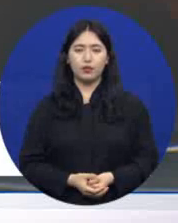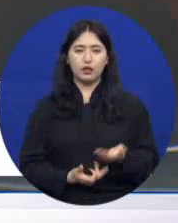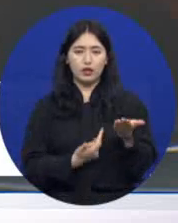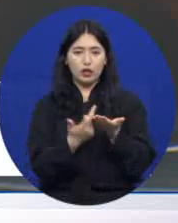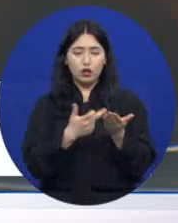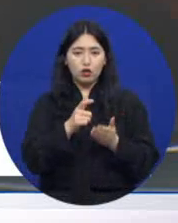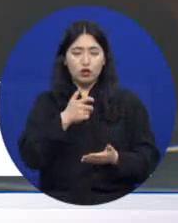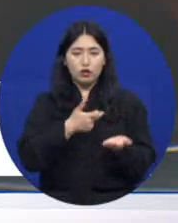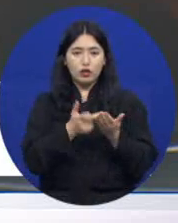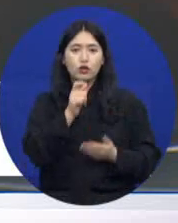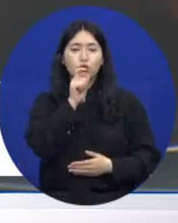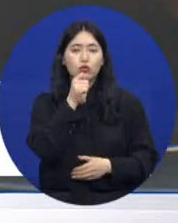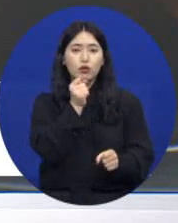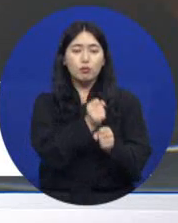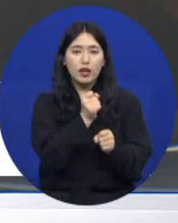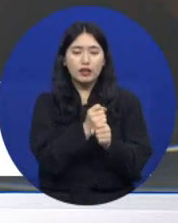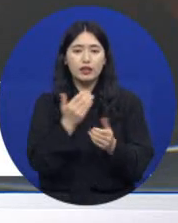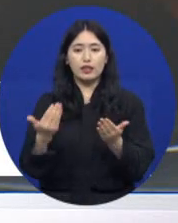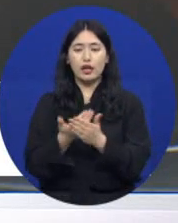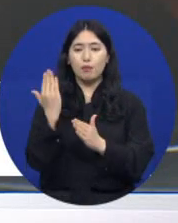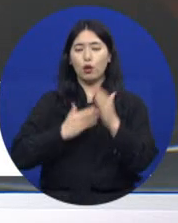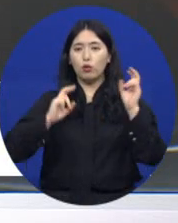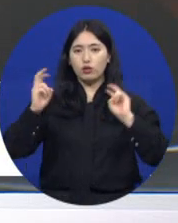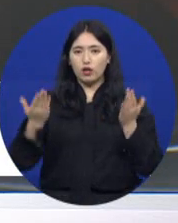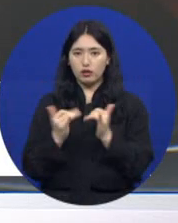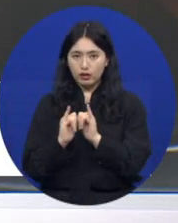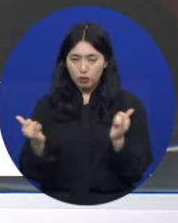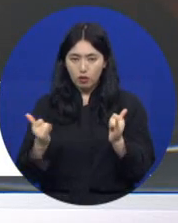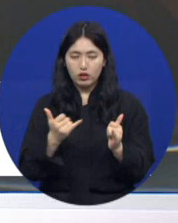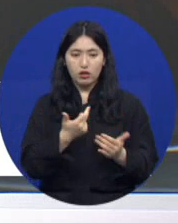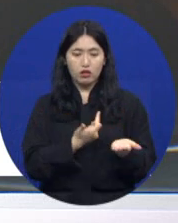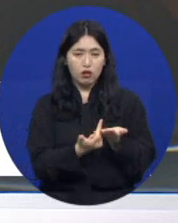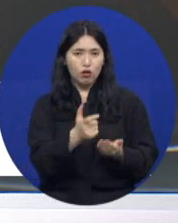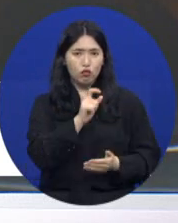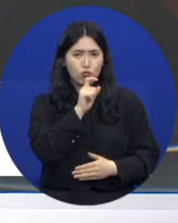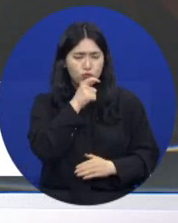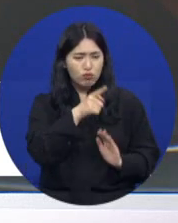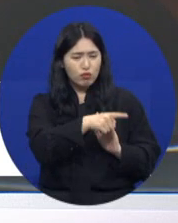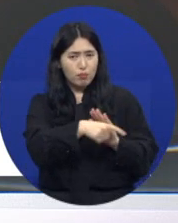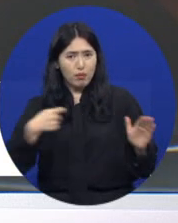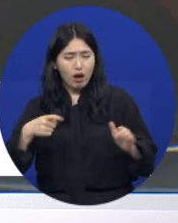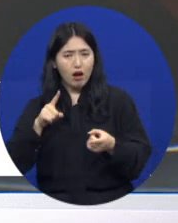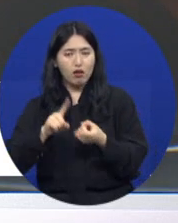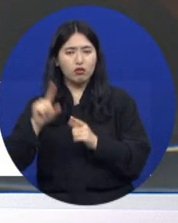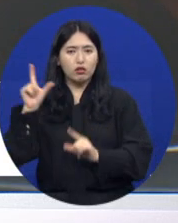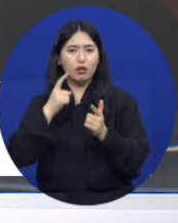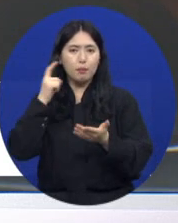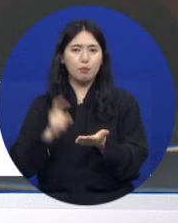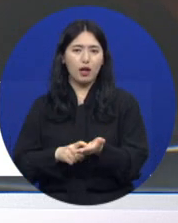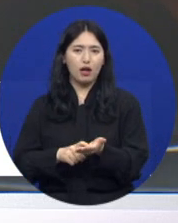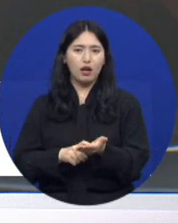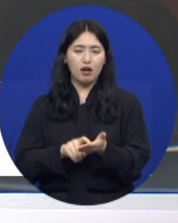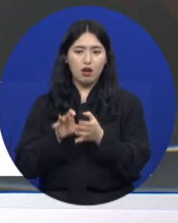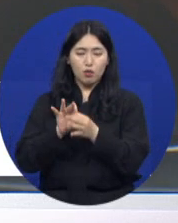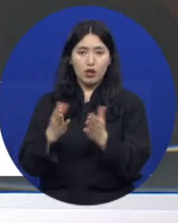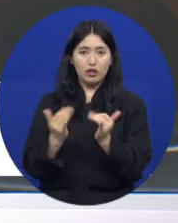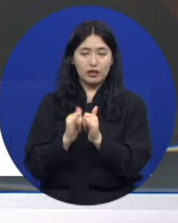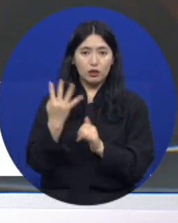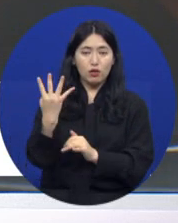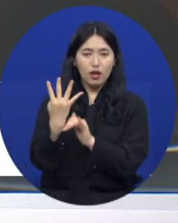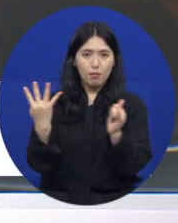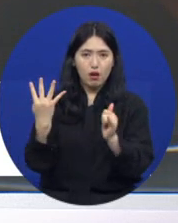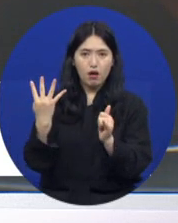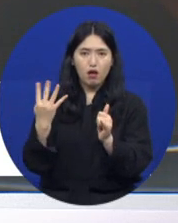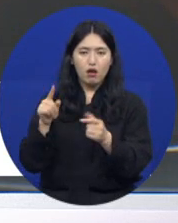제주 삼다수를 생산하는 제주도 개발공사 직원들이 삼다수를 빼돌린 사실이 드러났습니다. 관련 직원 4명이